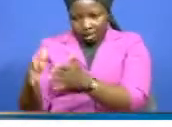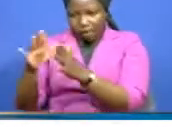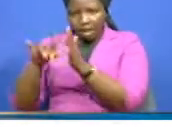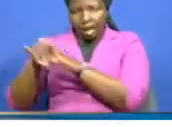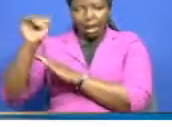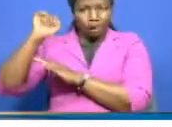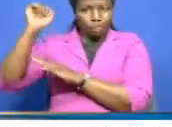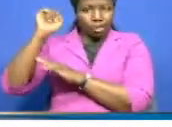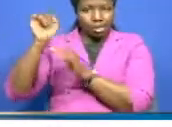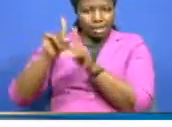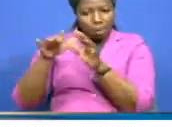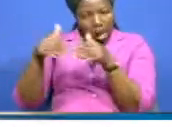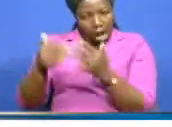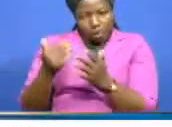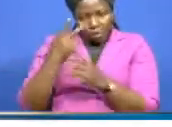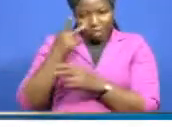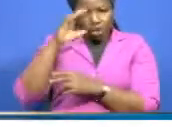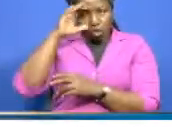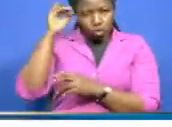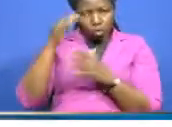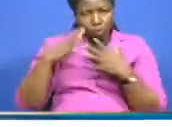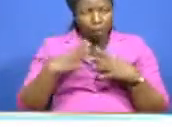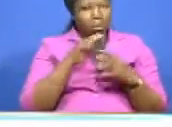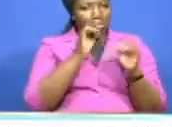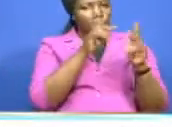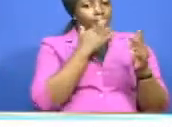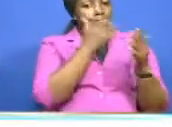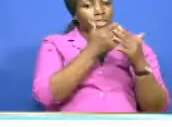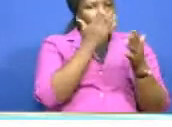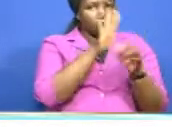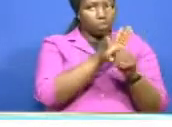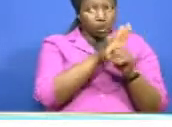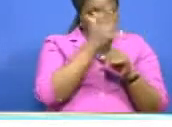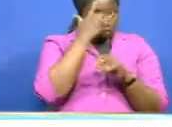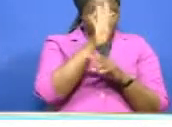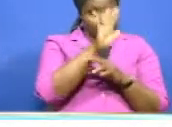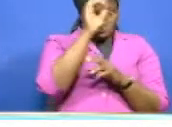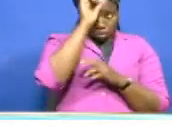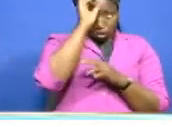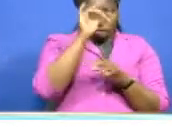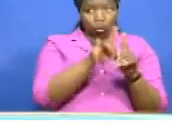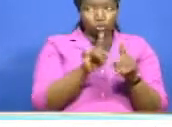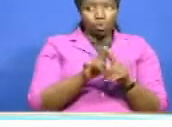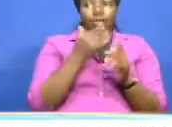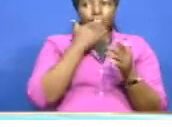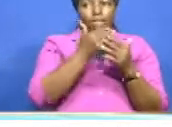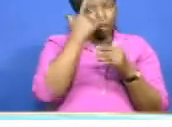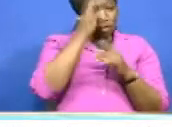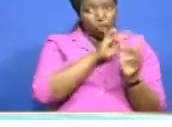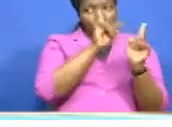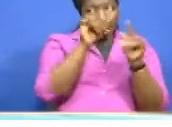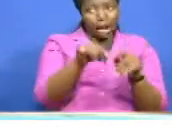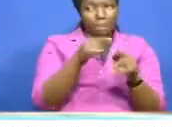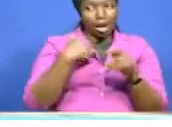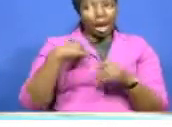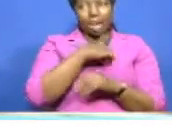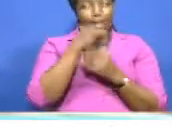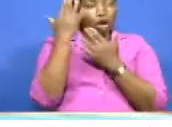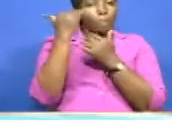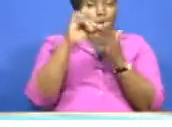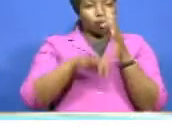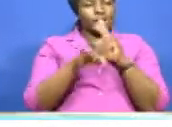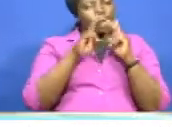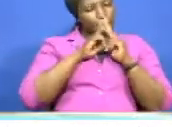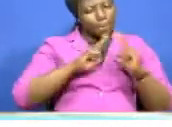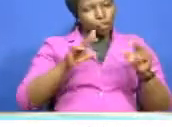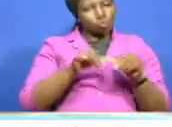watu wa pwani. Naam, shukran sana kwa kauli yako, na bila shaka shukran kwa kuja kwenye studio zetu. Tunatumai ya kwamba amani